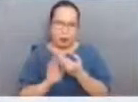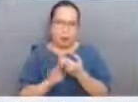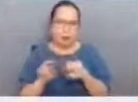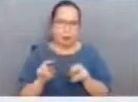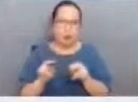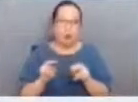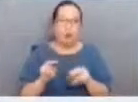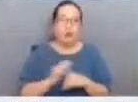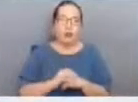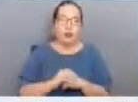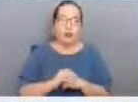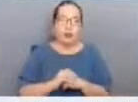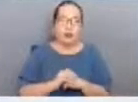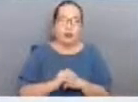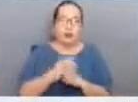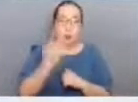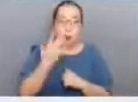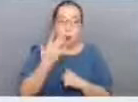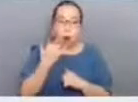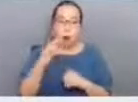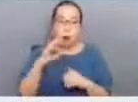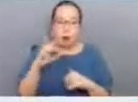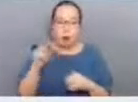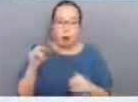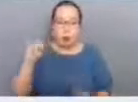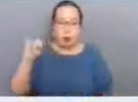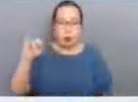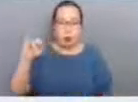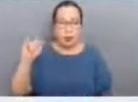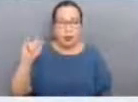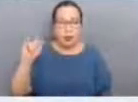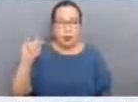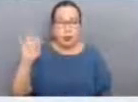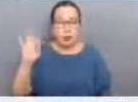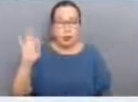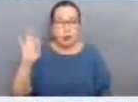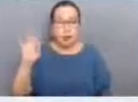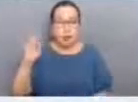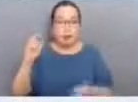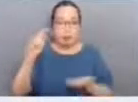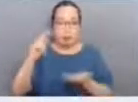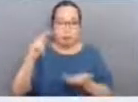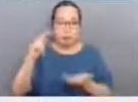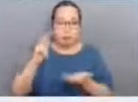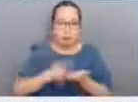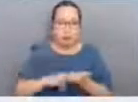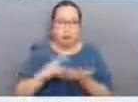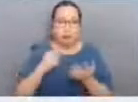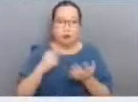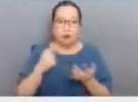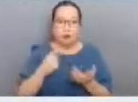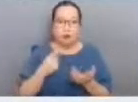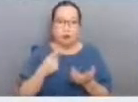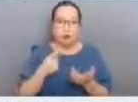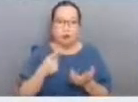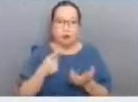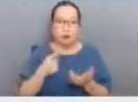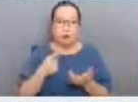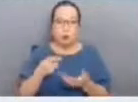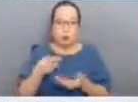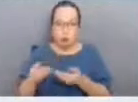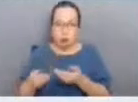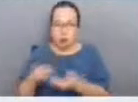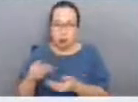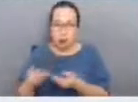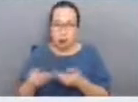abroad, pinaka-importante po kasi kayo ay isang maging documented or regular OFW. No? Kinakailangan po,